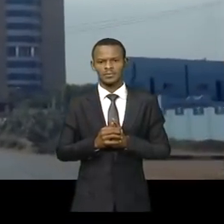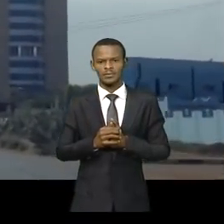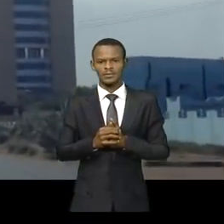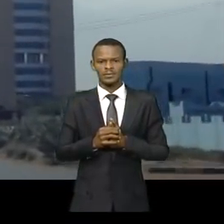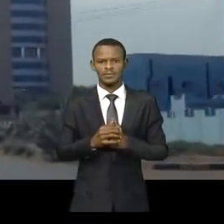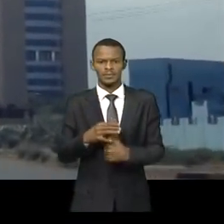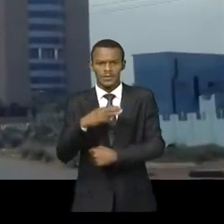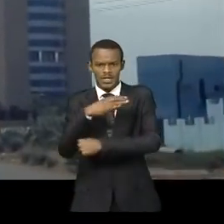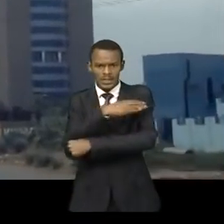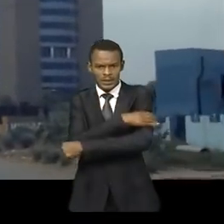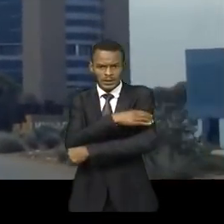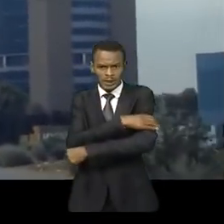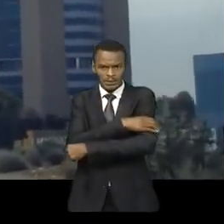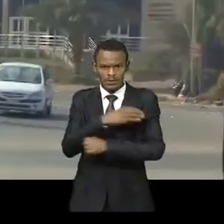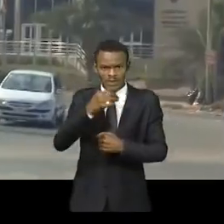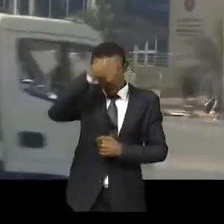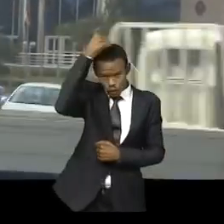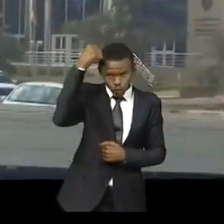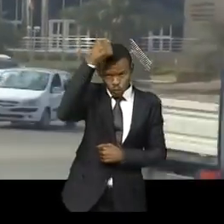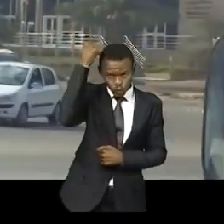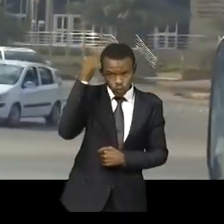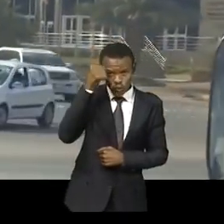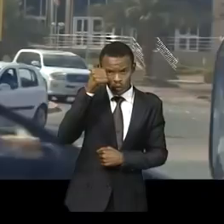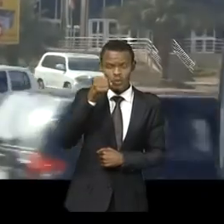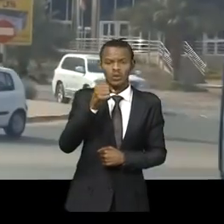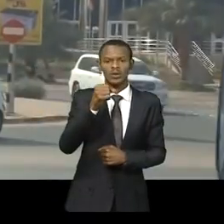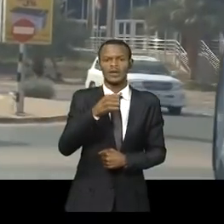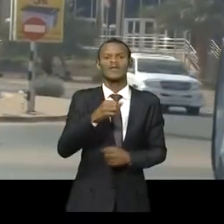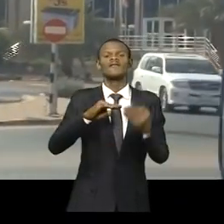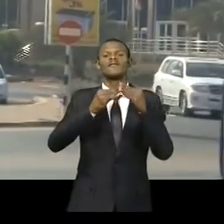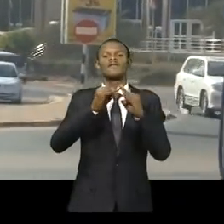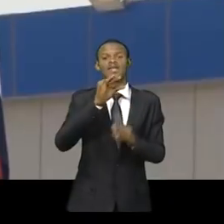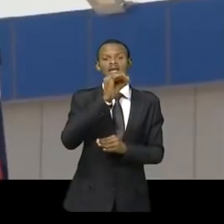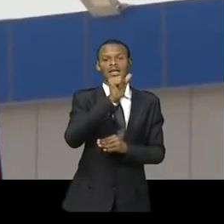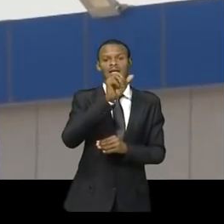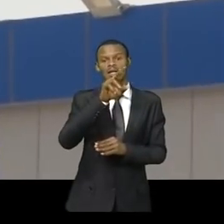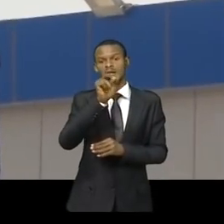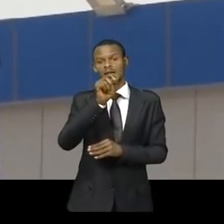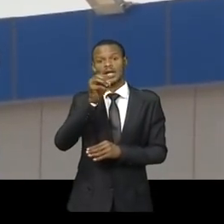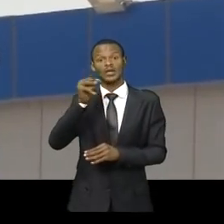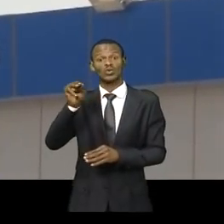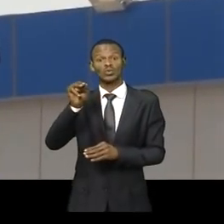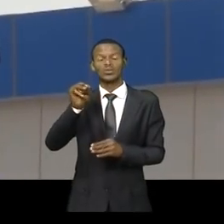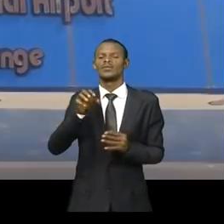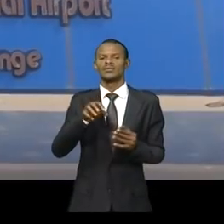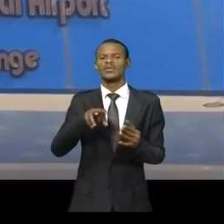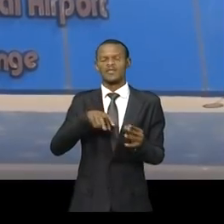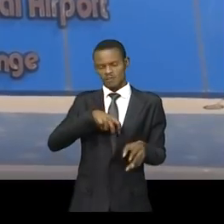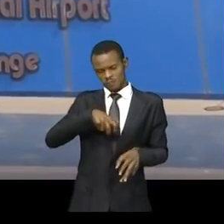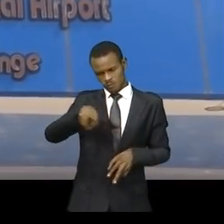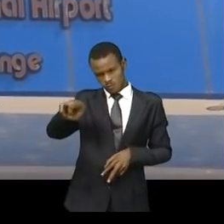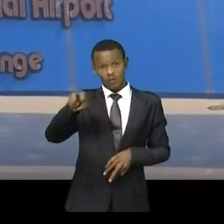République du Soudan, a accueilli le chef de l'État congolais pour une visite officielle ce samedi 8 mai